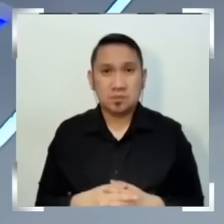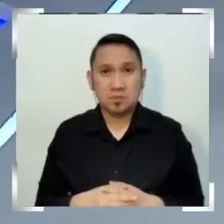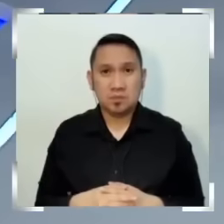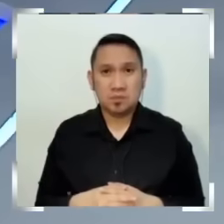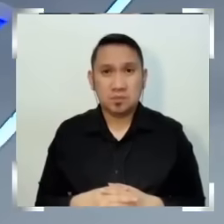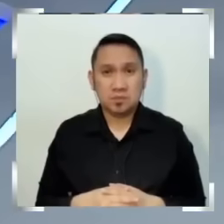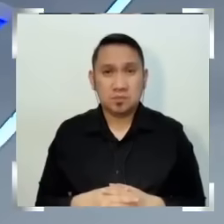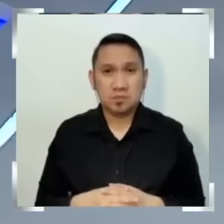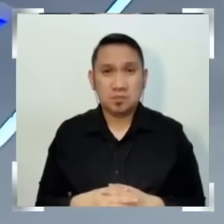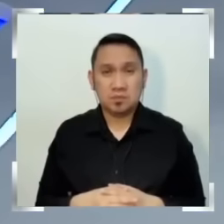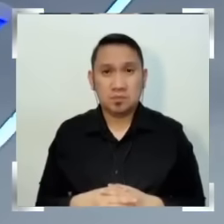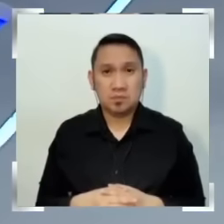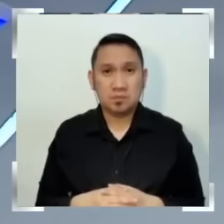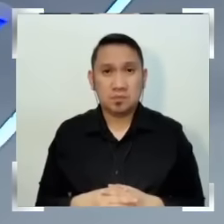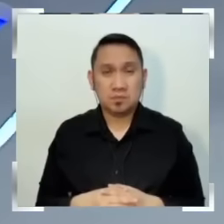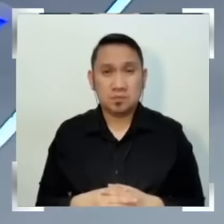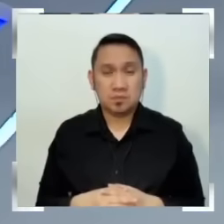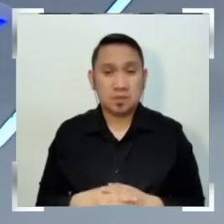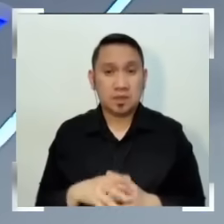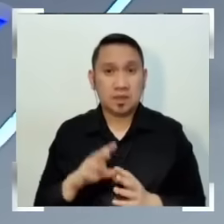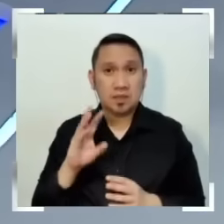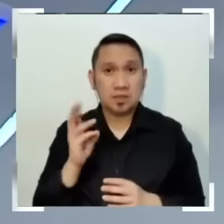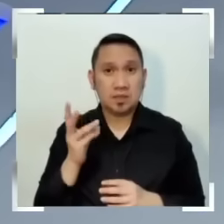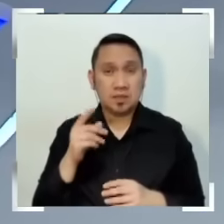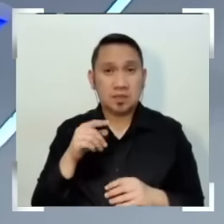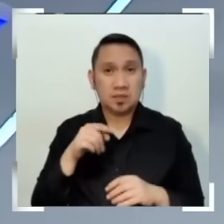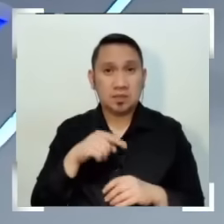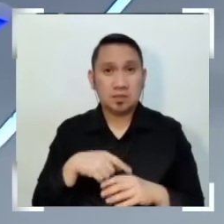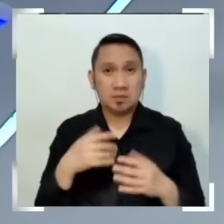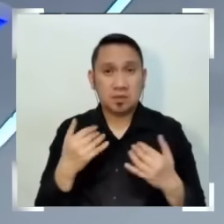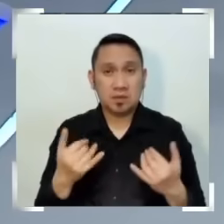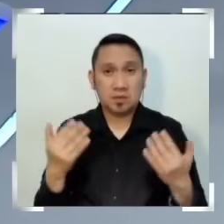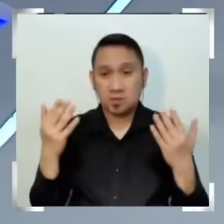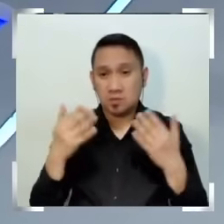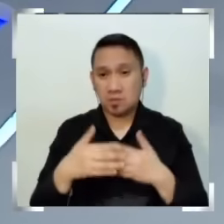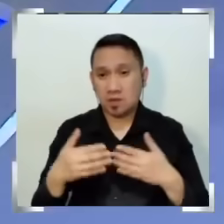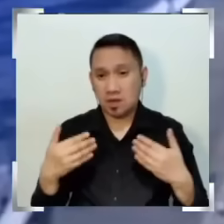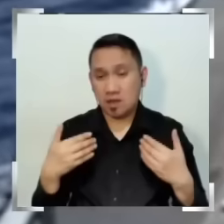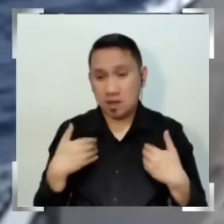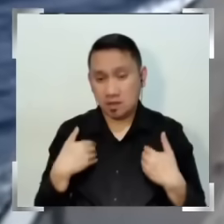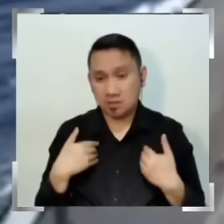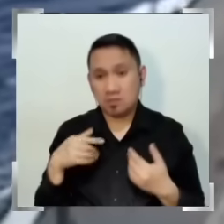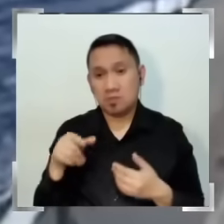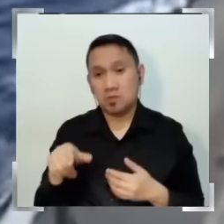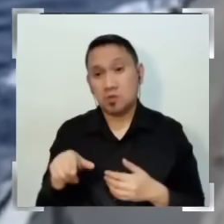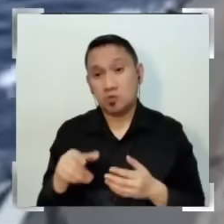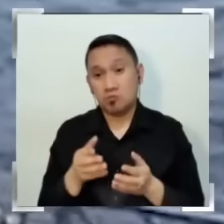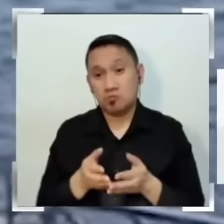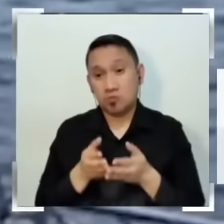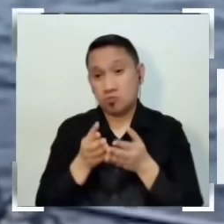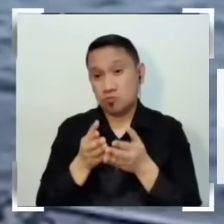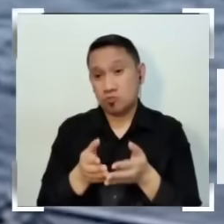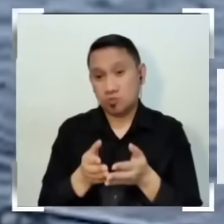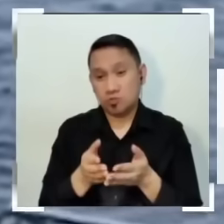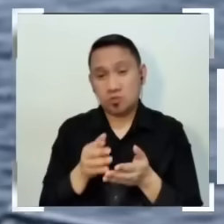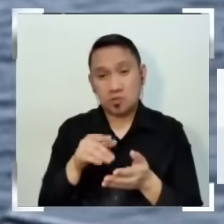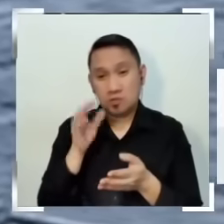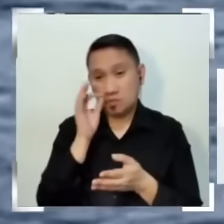Sa ika-anim na pagkakataon ngayong taon, muling nakaranas ng pangaharas ang resupply mission ng Pilipinas mula sa barko ng